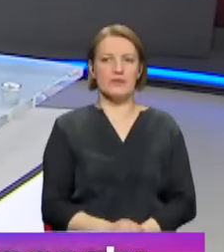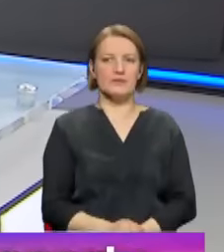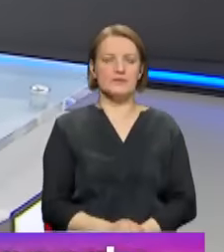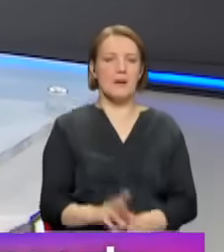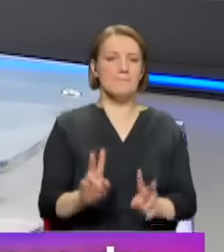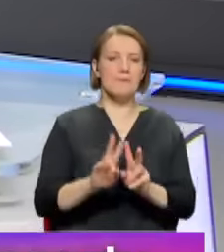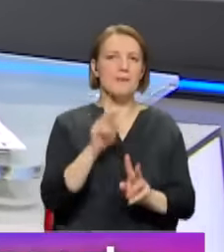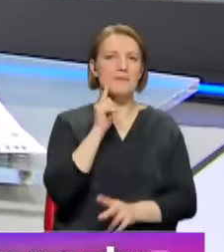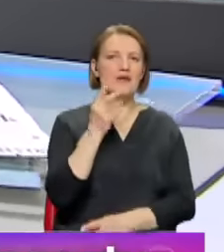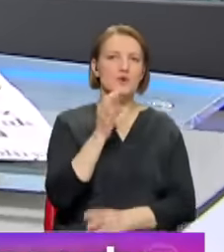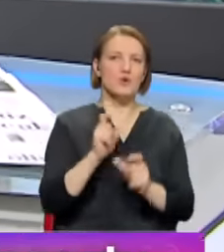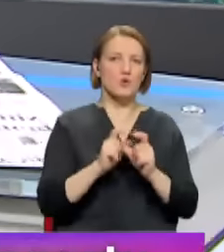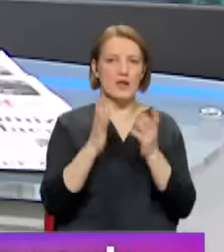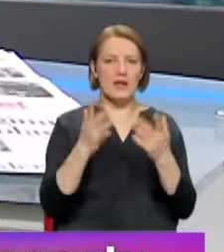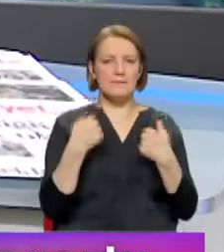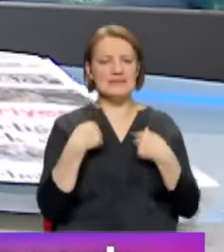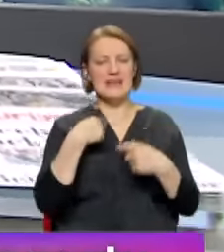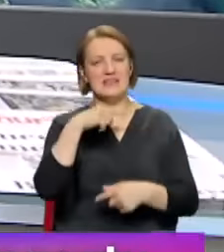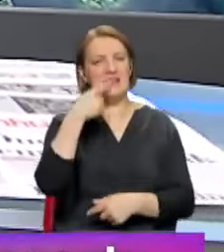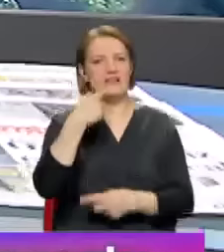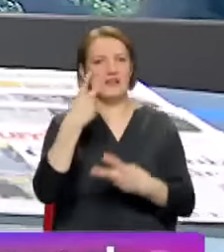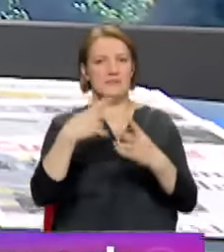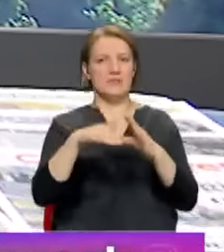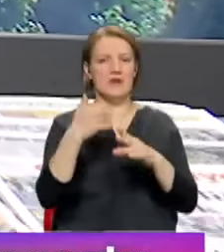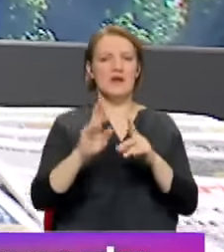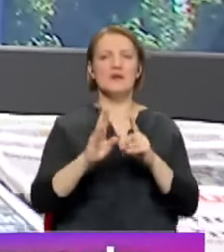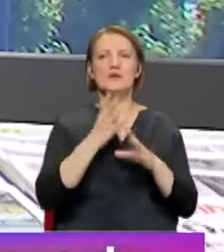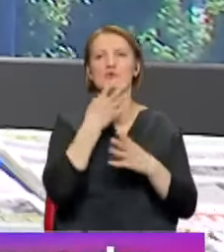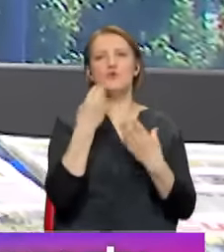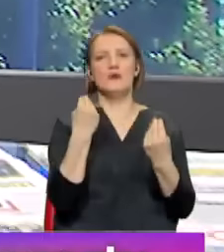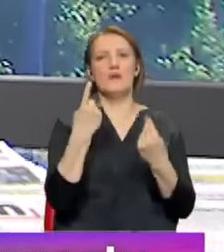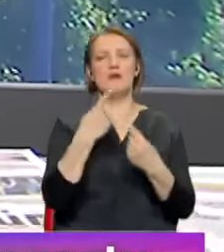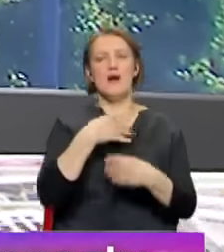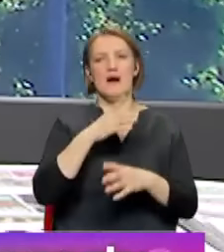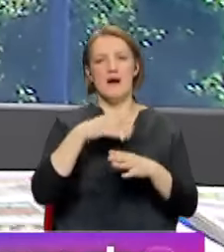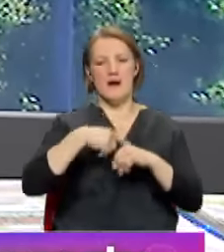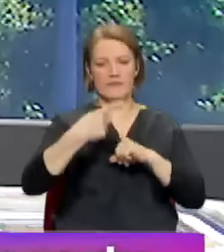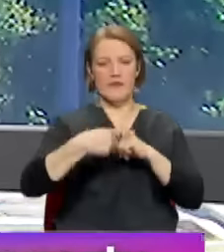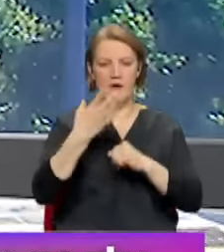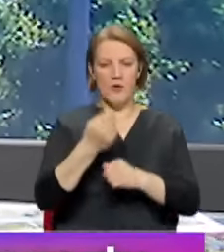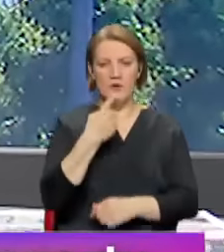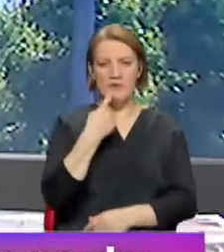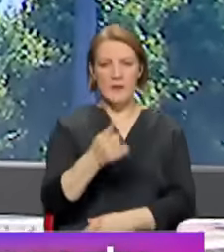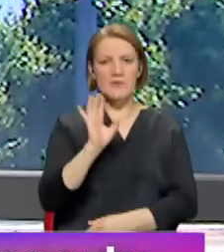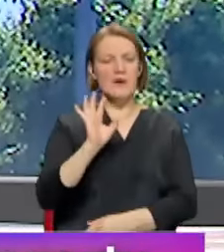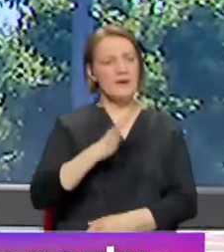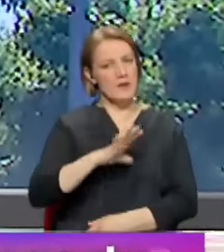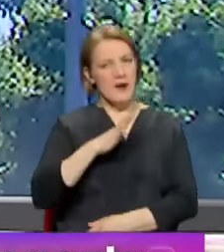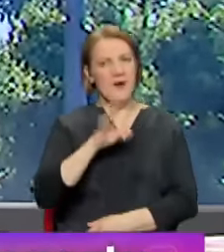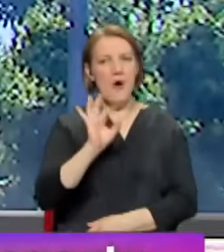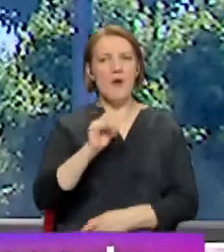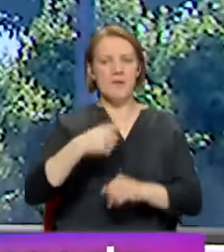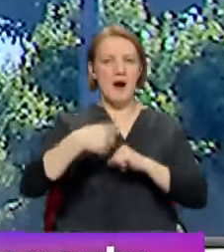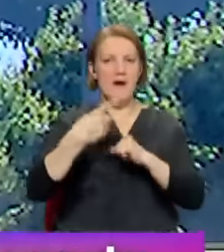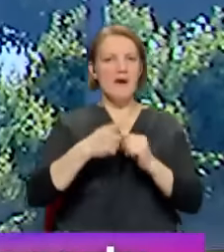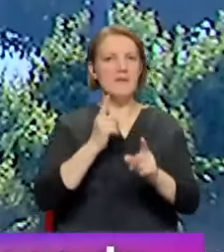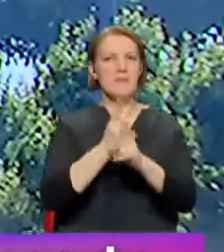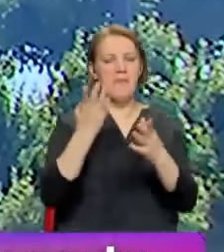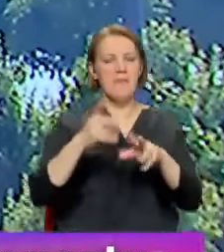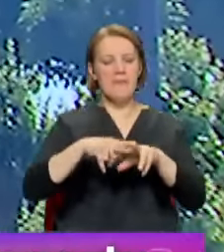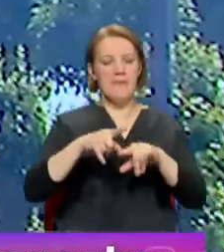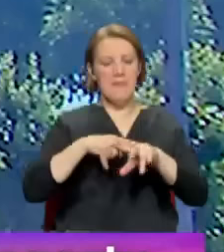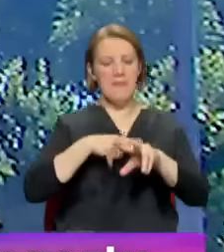Mehmet Bey günaydın. Bize Niğde'den yazıyor. Neşe dolu bir hafta olsun demiş. Dileriz öyle bir haftayı karşılıyoruzdur hep birlikte.